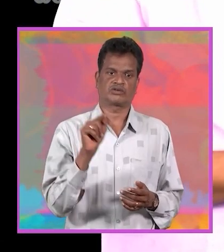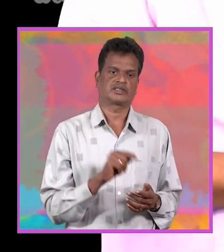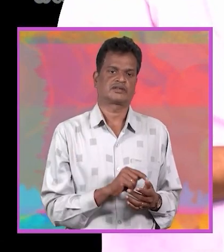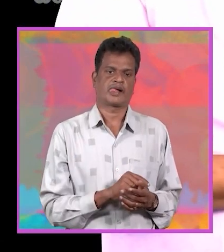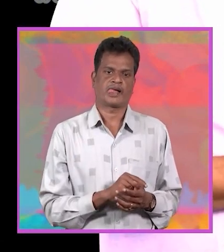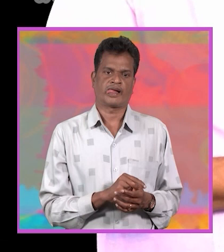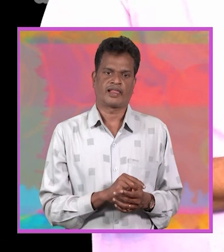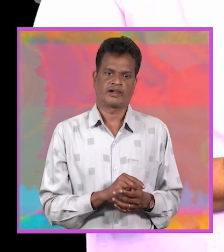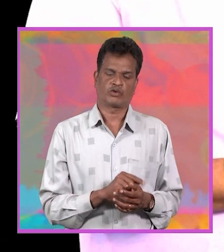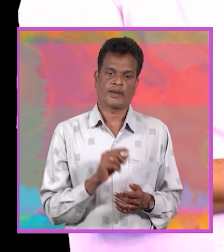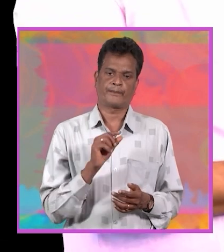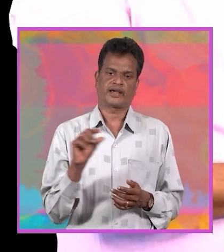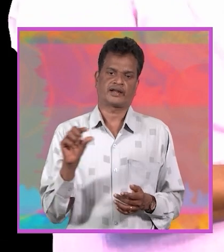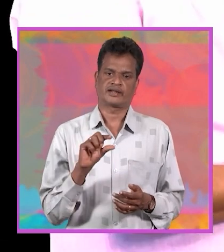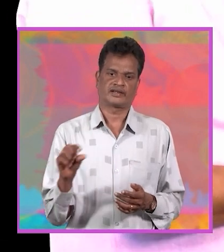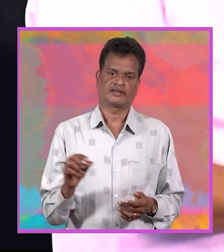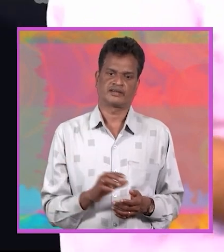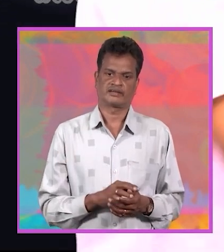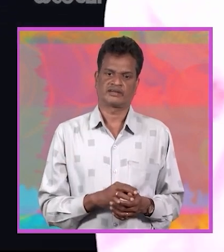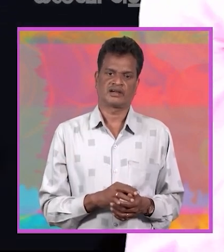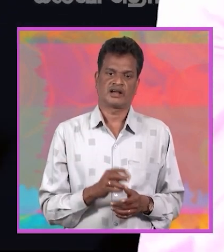அது குணப்பெயர். அதாவது